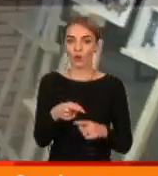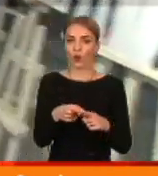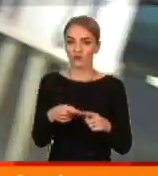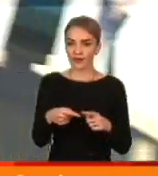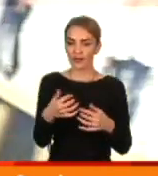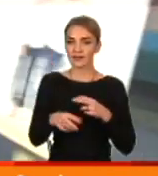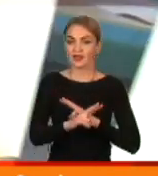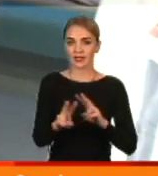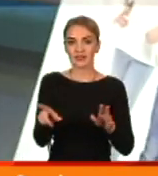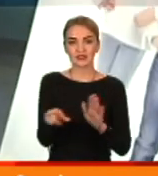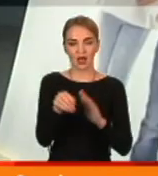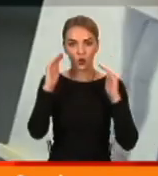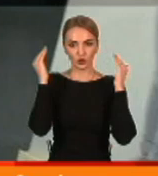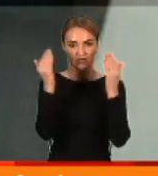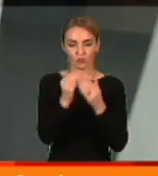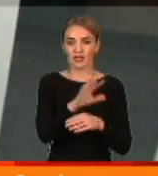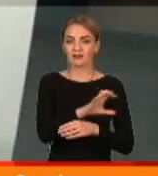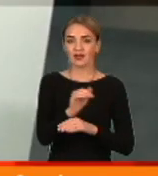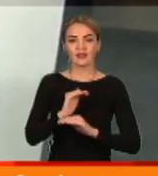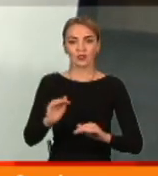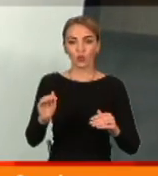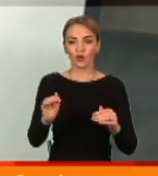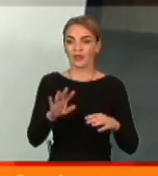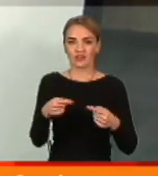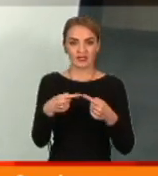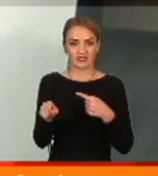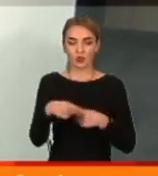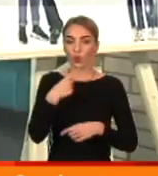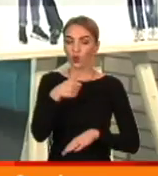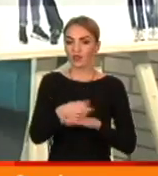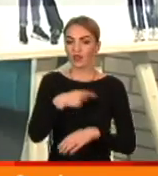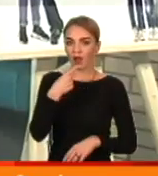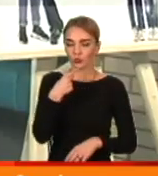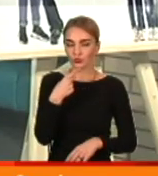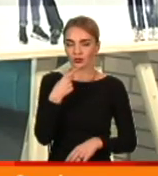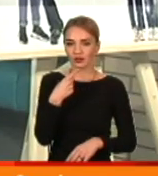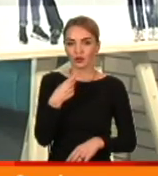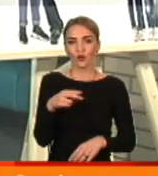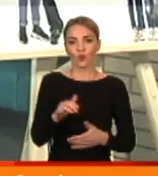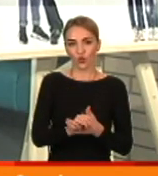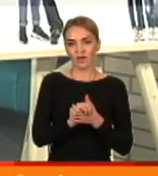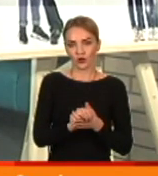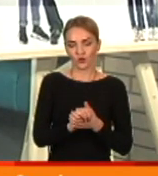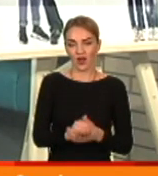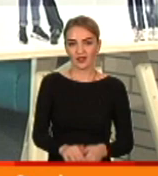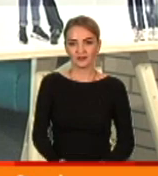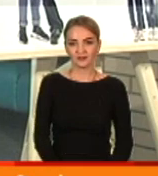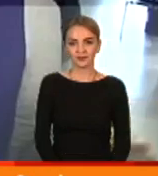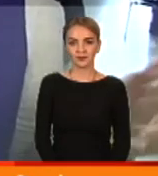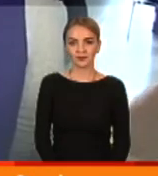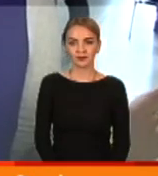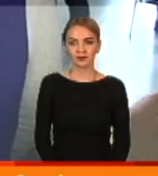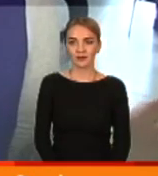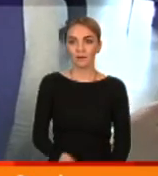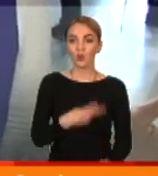з-поміж яких з аутизмом. На світлинах діток не відрізнити, та головне, кажуть організатори, вони потоваришували.